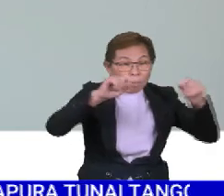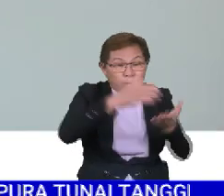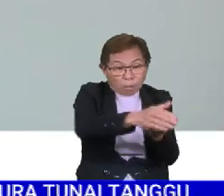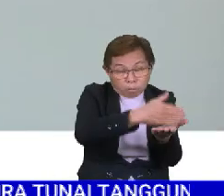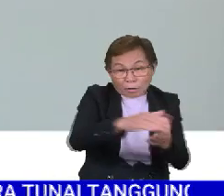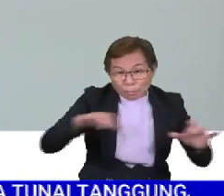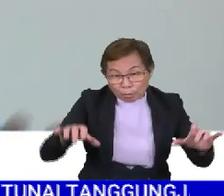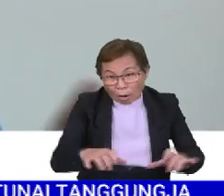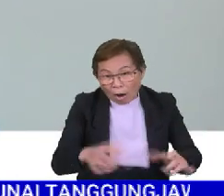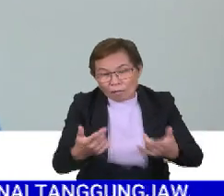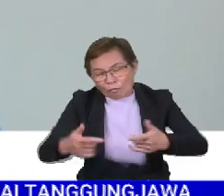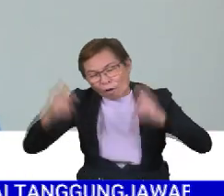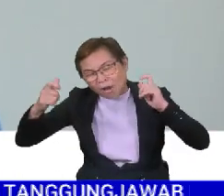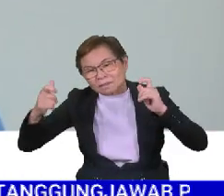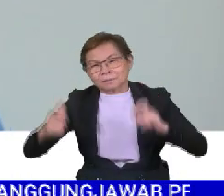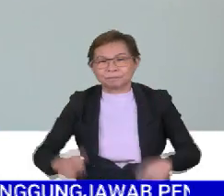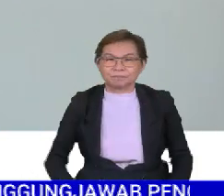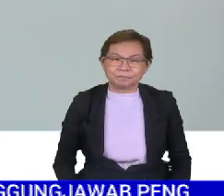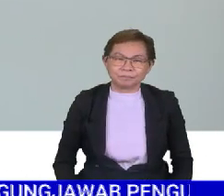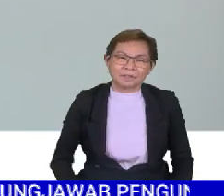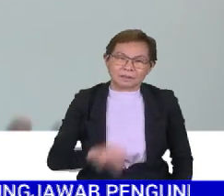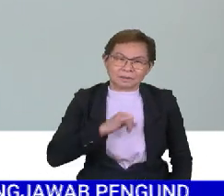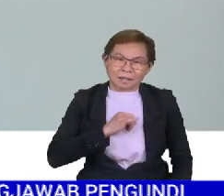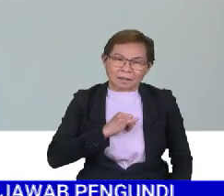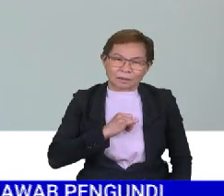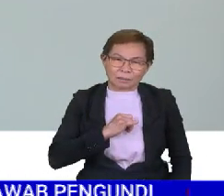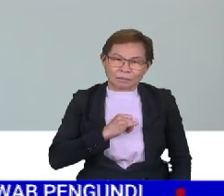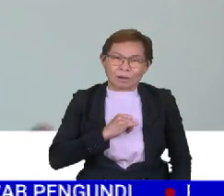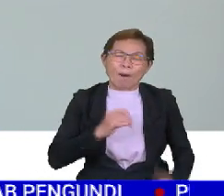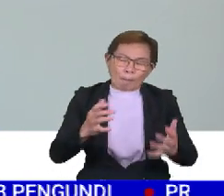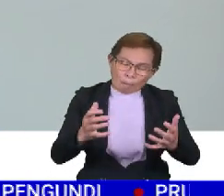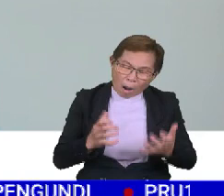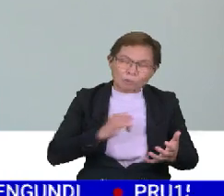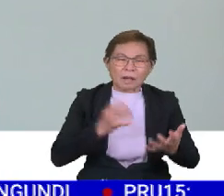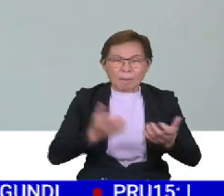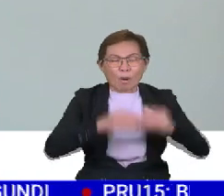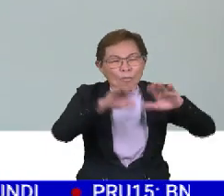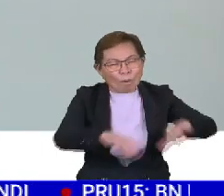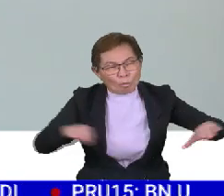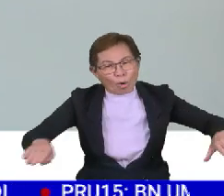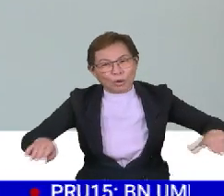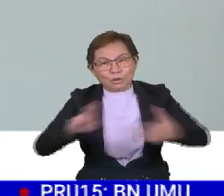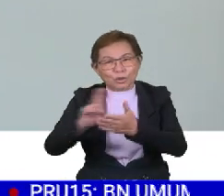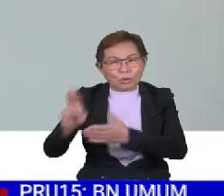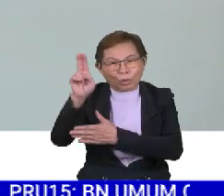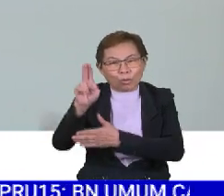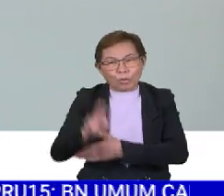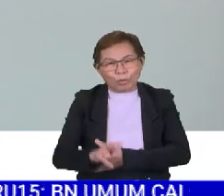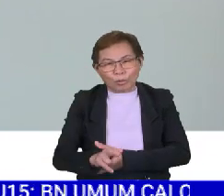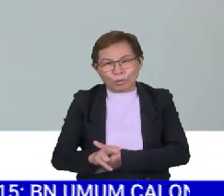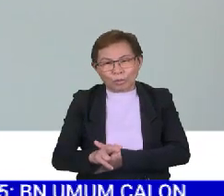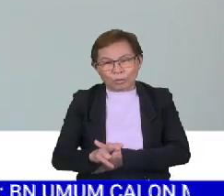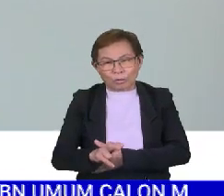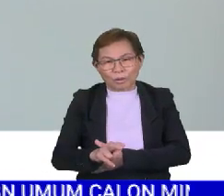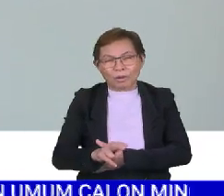dibuat dengan kadar sesegera yang boleh. Saya tak mahu anak-anak menanti, menunggu